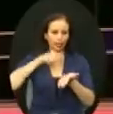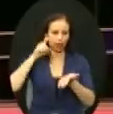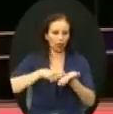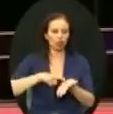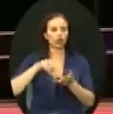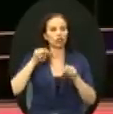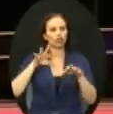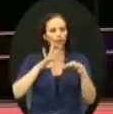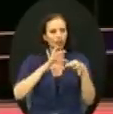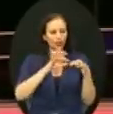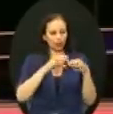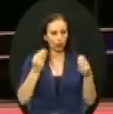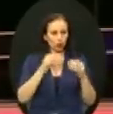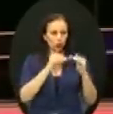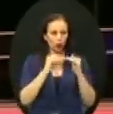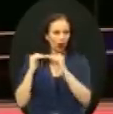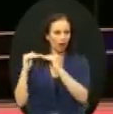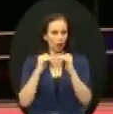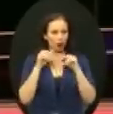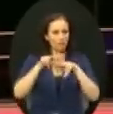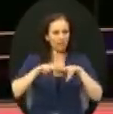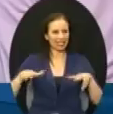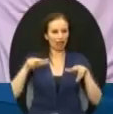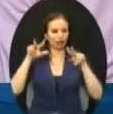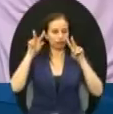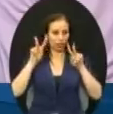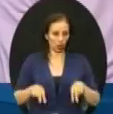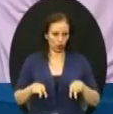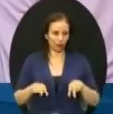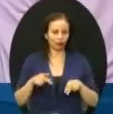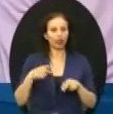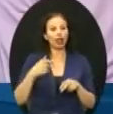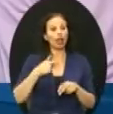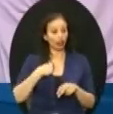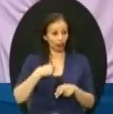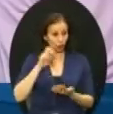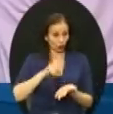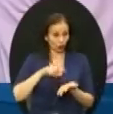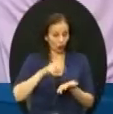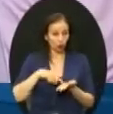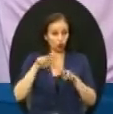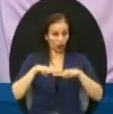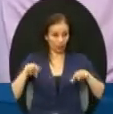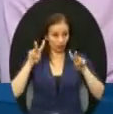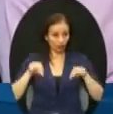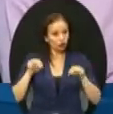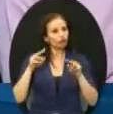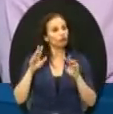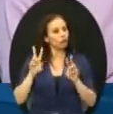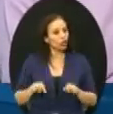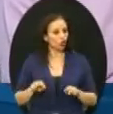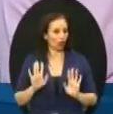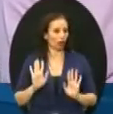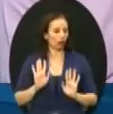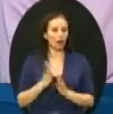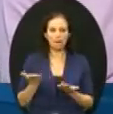שיש סטטוס קוו זה סטטוס קוו, יש מצב קיים זה סטטוס קוו. אנחנו דרשנו שהסטטוס הקיים יישאר. מה